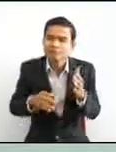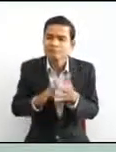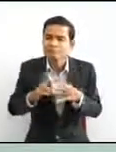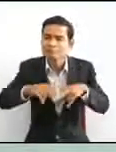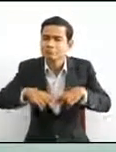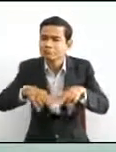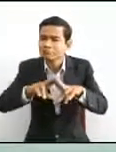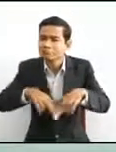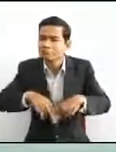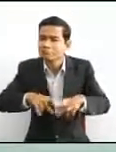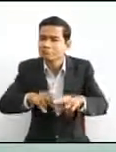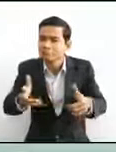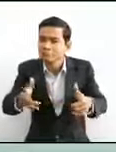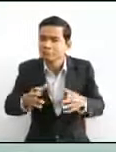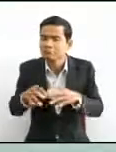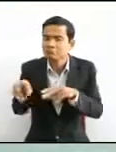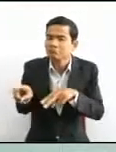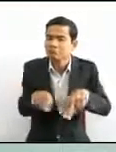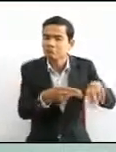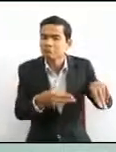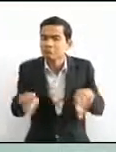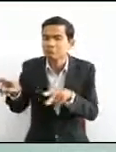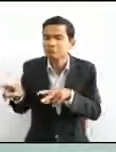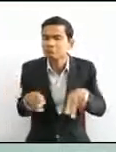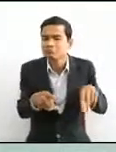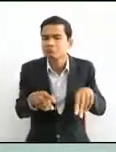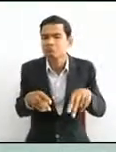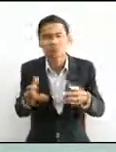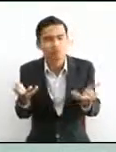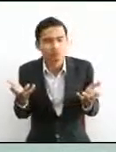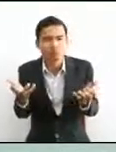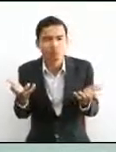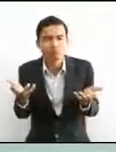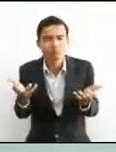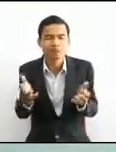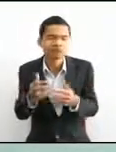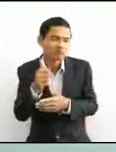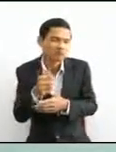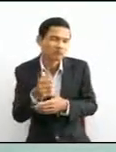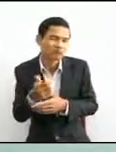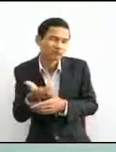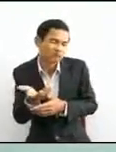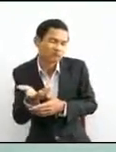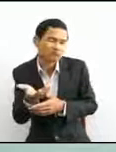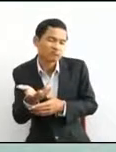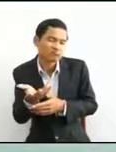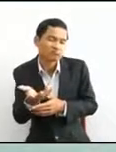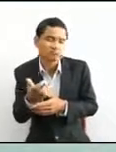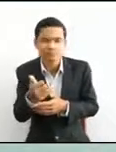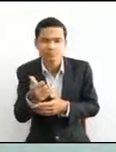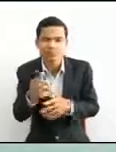á con kết mới là ở nó con chá con kết mới là ở đó.